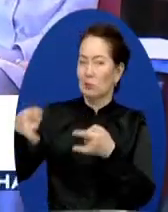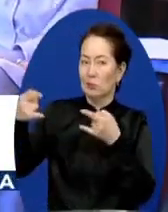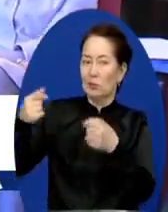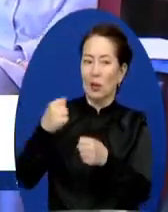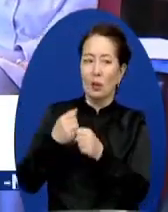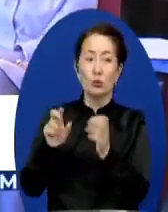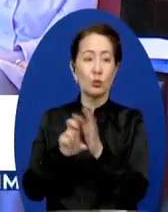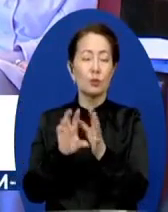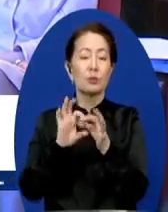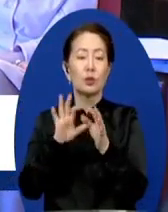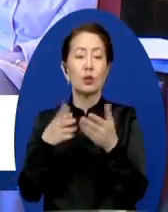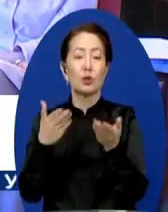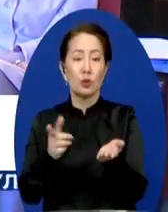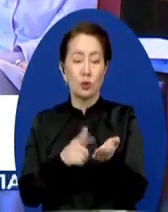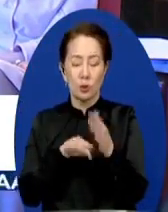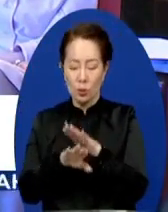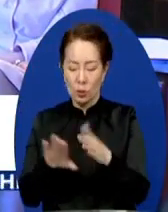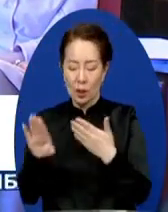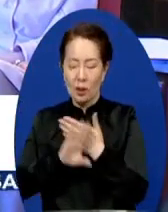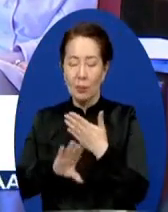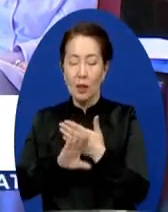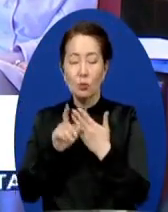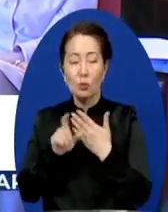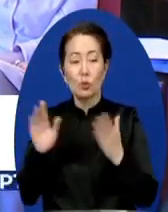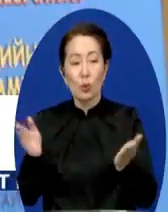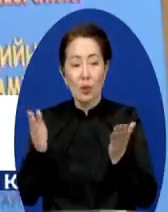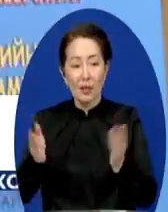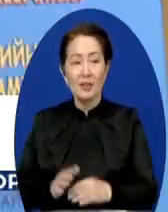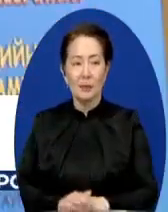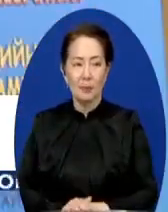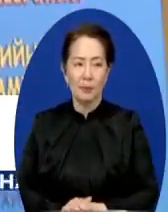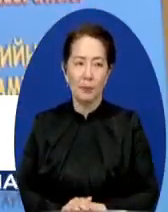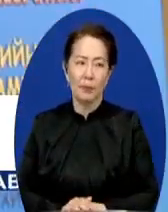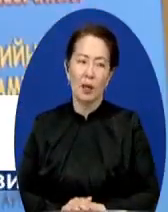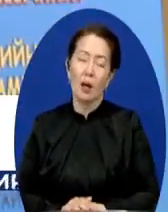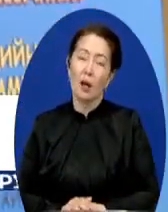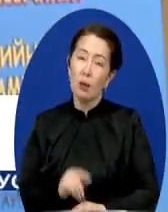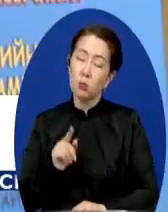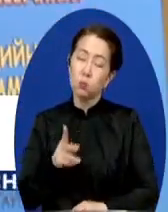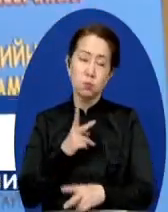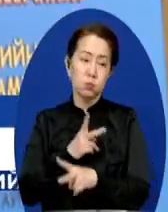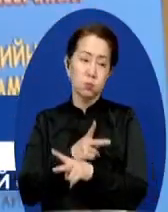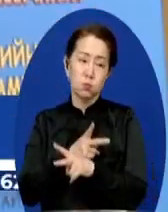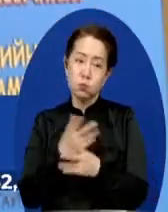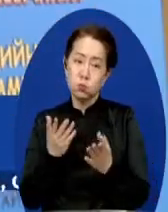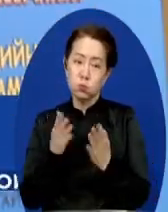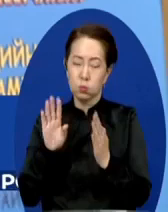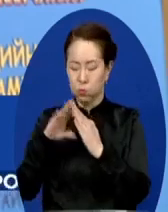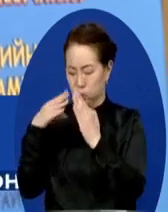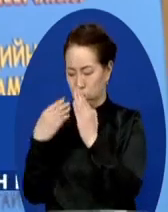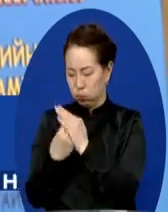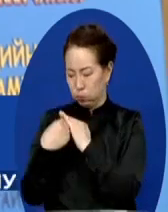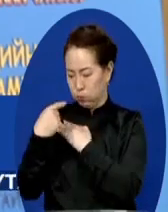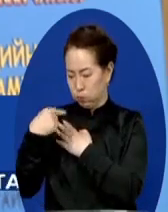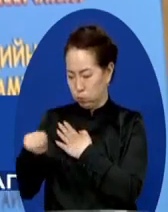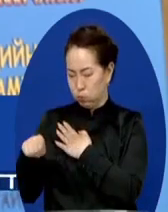мэт олон боломжийг нээж өгөхийг хүүхд хамгаалагчид уриаллаа. Хөдөлмөрийн тухай хууль бол нэг талаар бол гэр